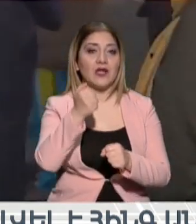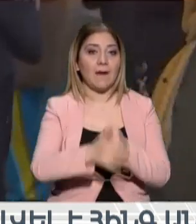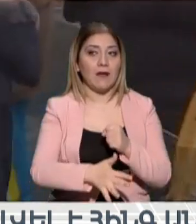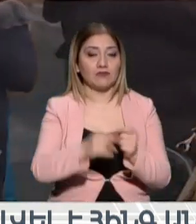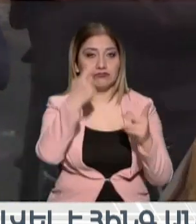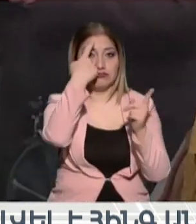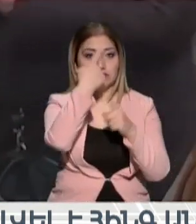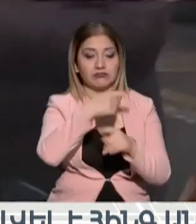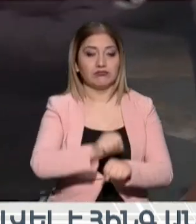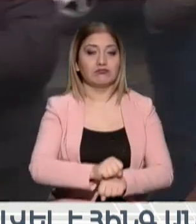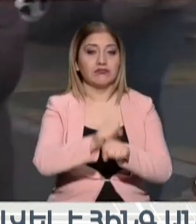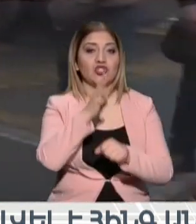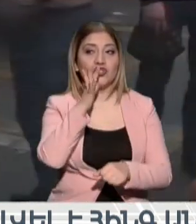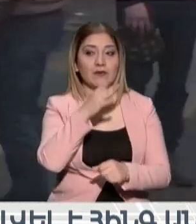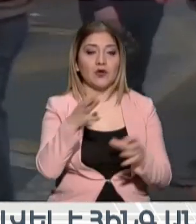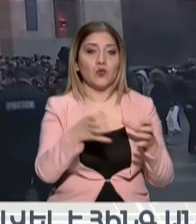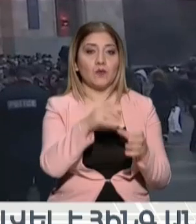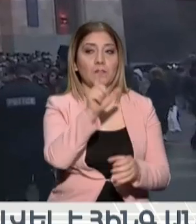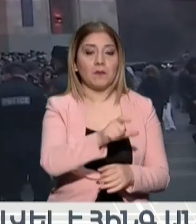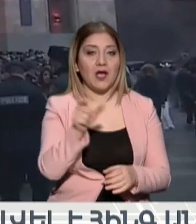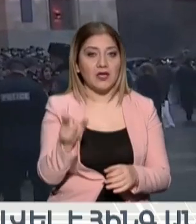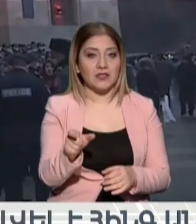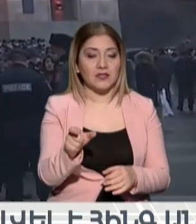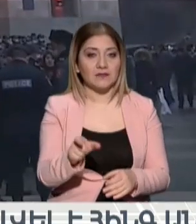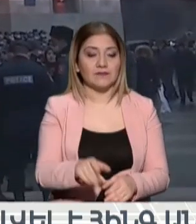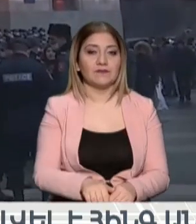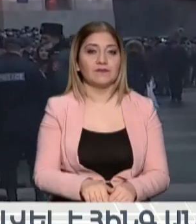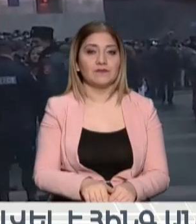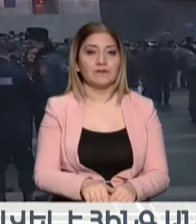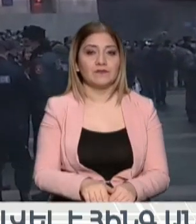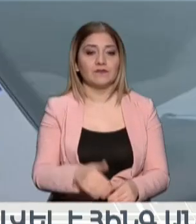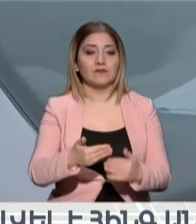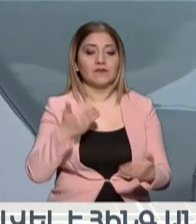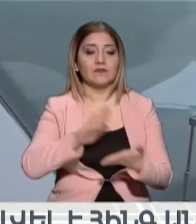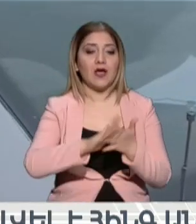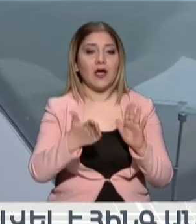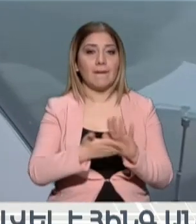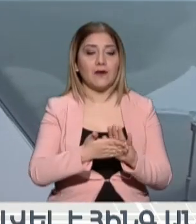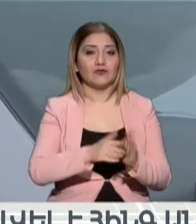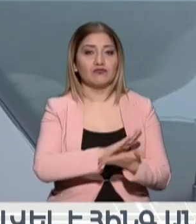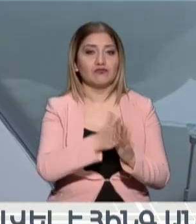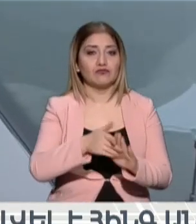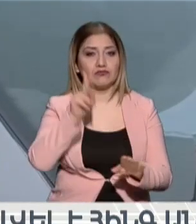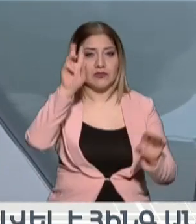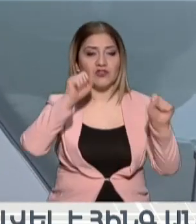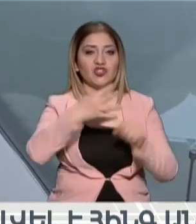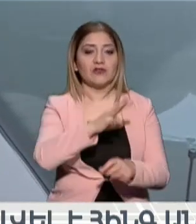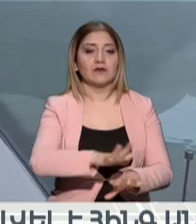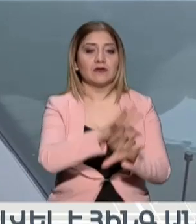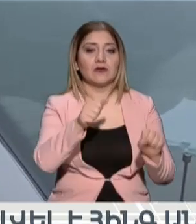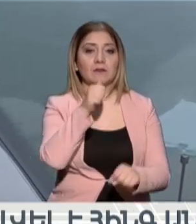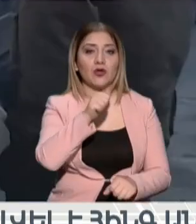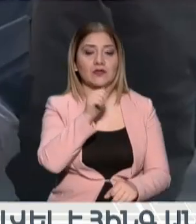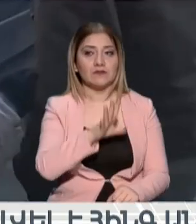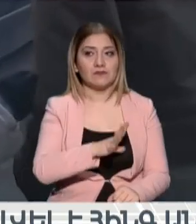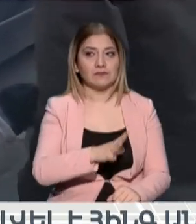նախապես հայտարարված հավաքի ընթացքում մի խումբ անձ ըստ քնչական կոմիտեի տեղեկության նախնական համաձայնությամբ կառավարության շենքը զավթելու փորձ են